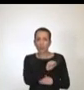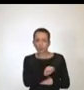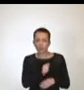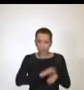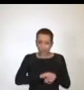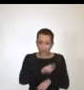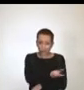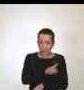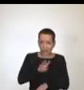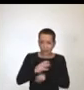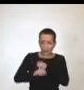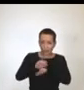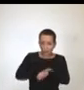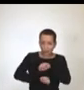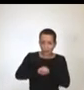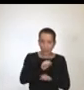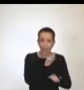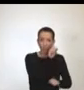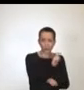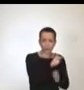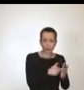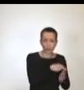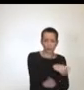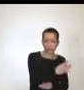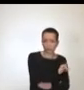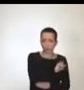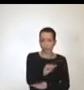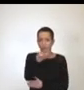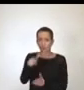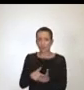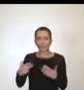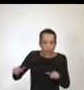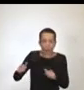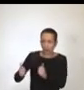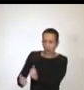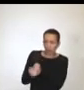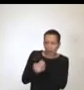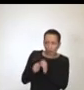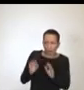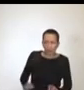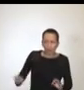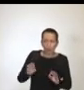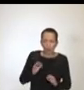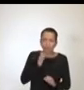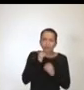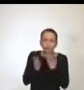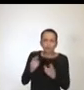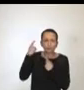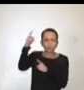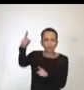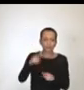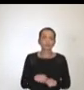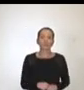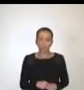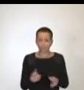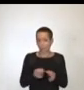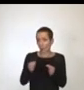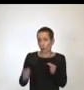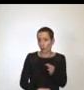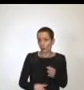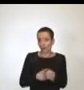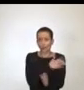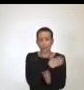24 organisées entre 2014 et 2019. » Je continue de citer. En conclusion, tous les